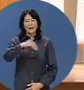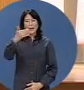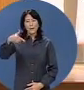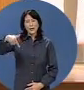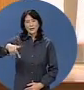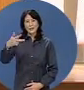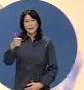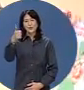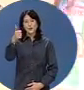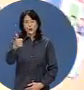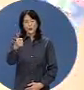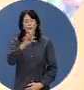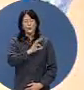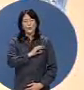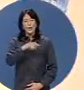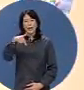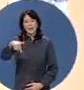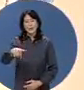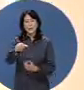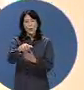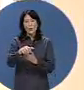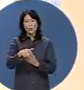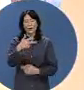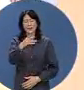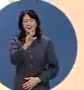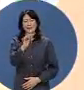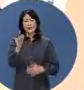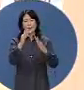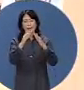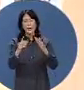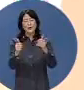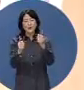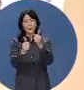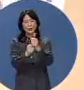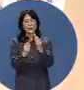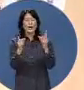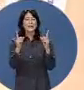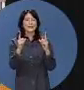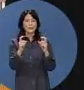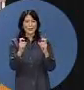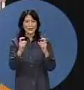はじめに山下市長、下村市議会副議長が挨拶、